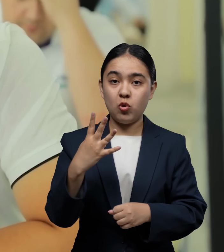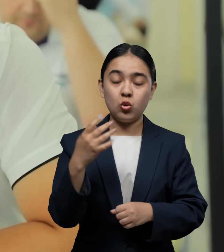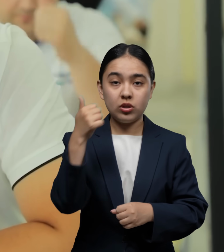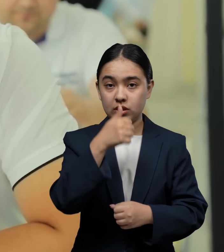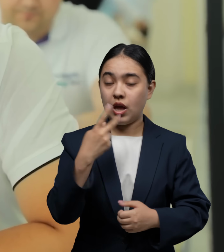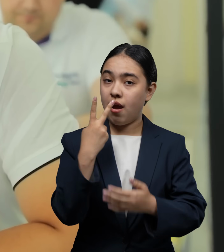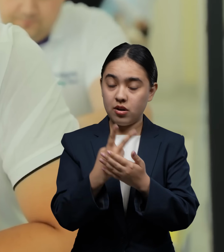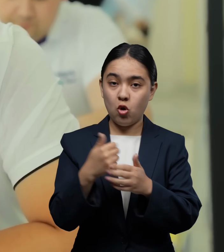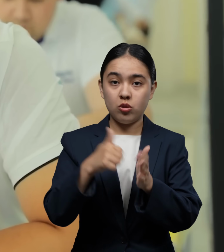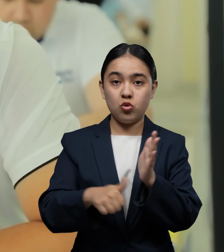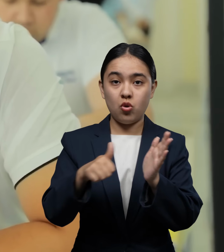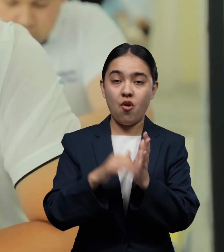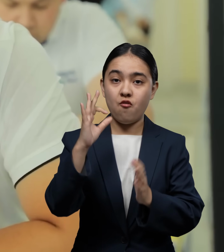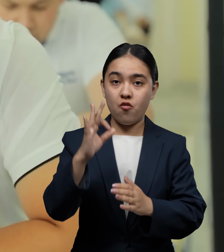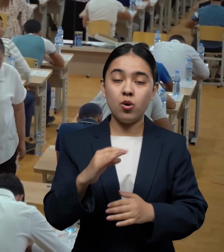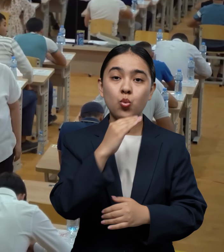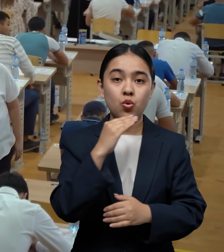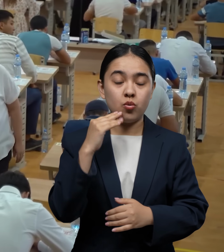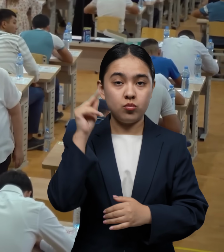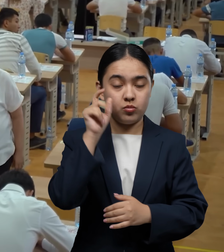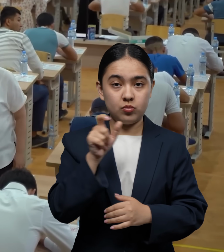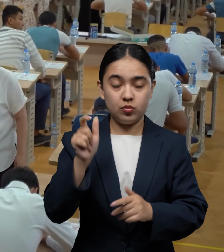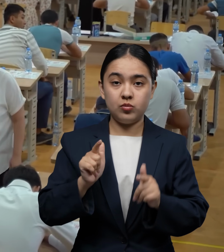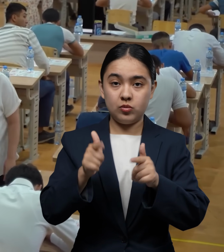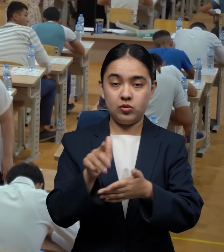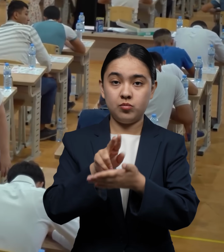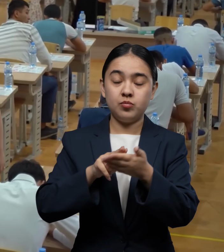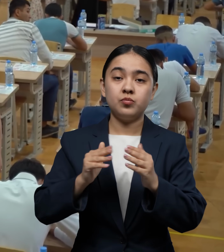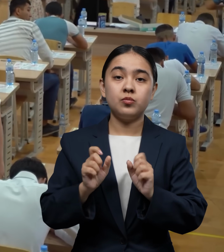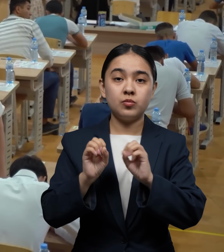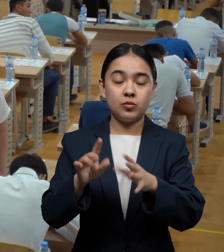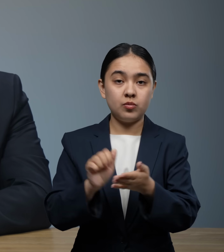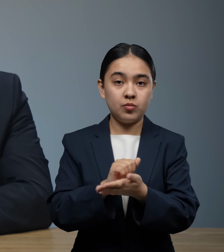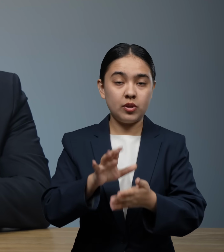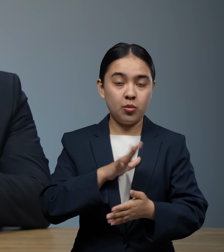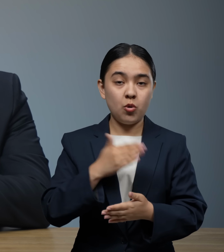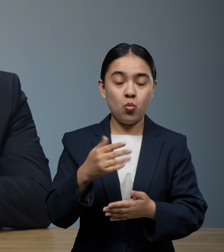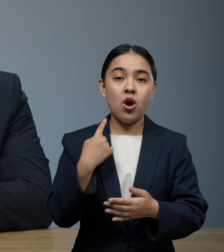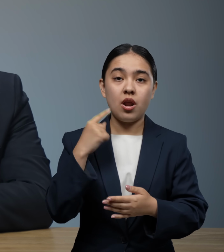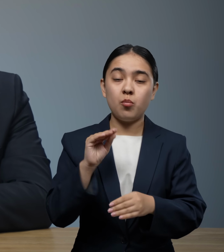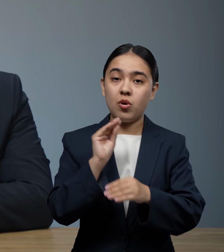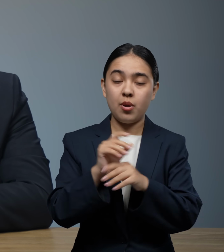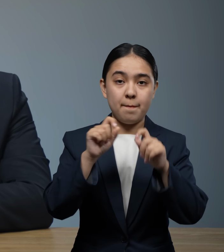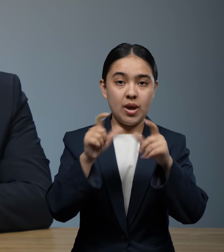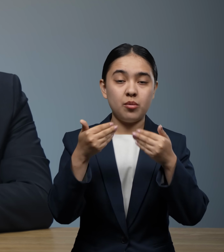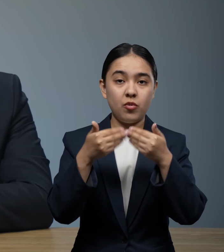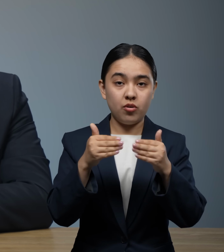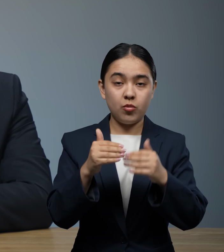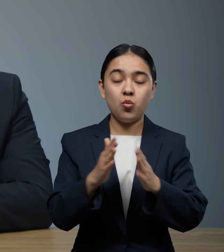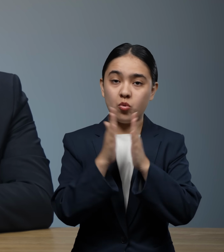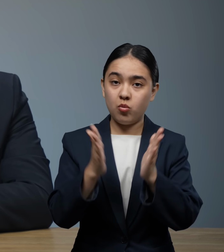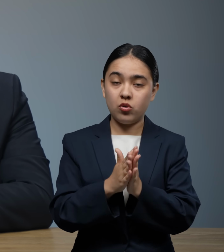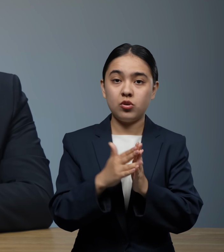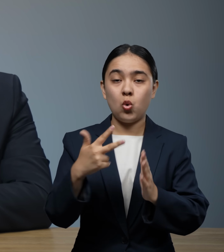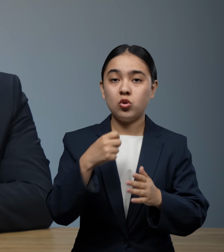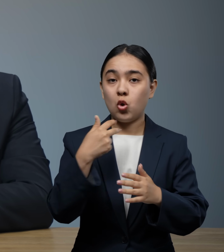2024 yilga qaraganda 66%ga ko'p abituriyent o'qishga topshirgandi. Bu raqamlarga qo'shimcha tarzda maktab bitiruvchilari va